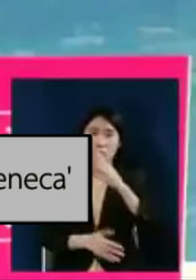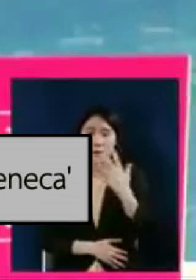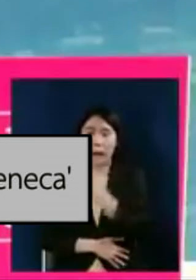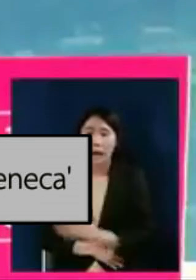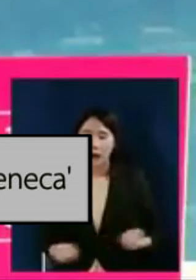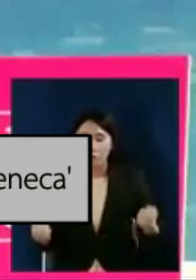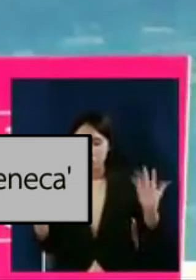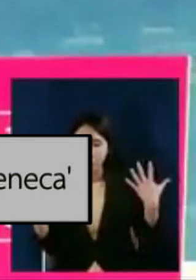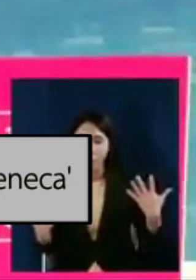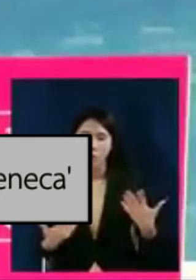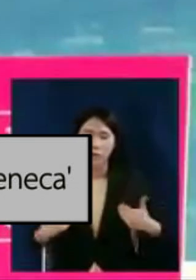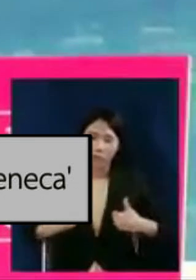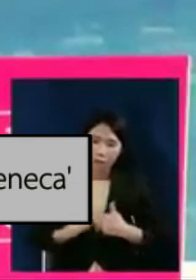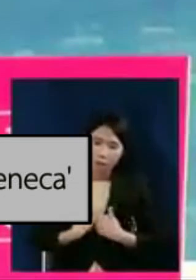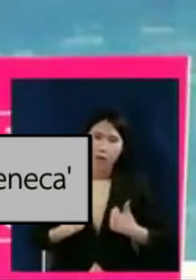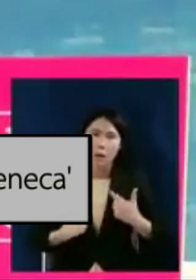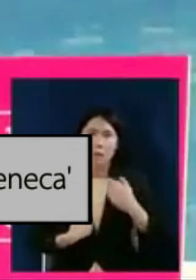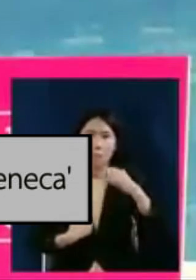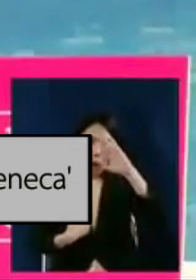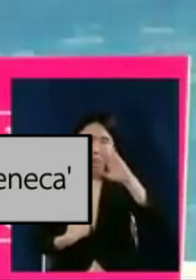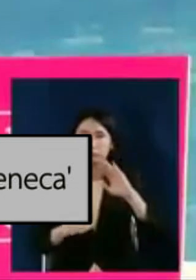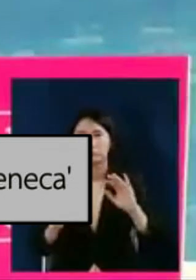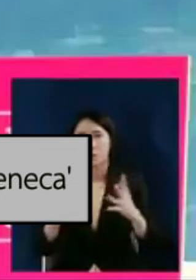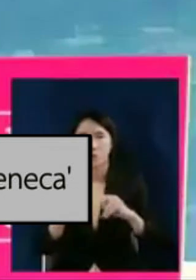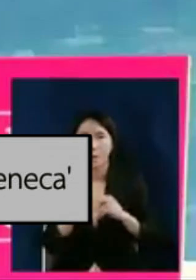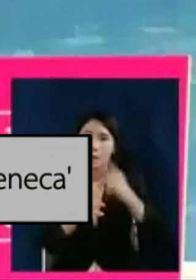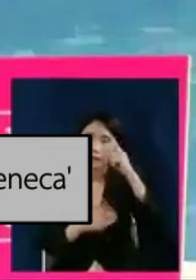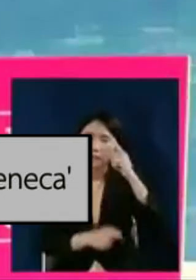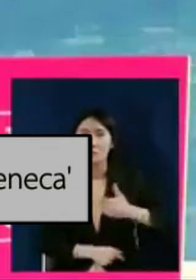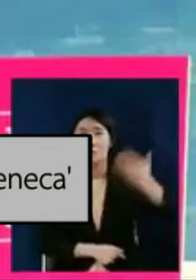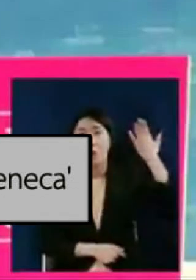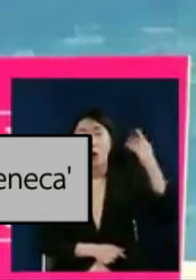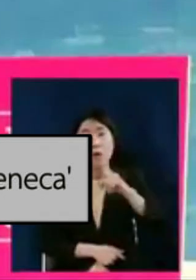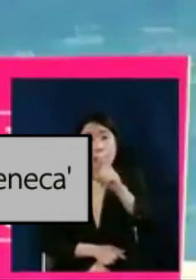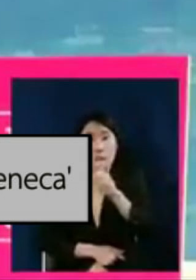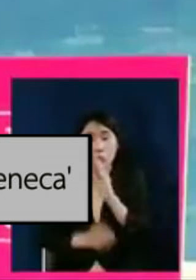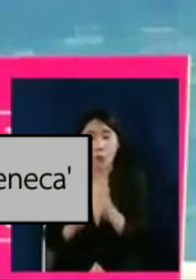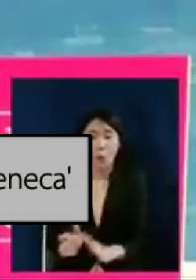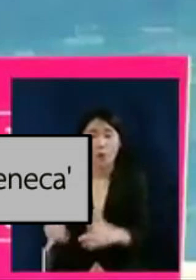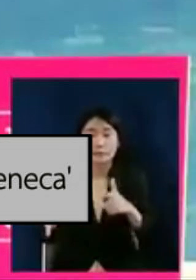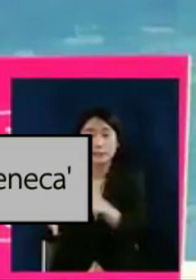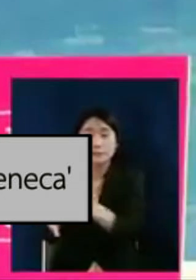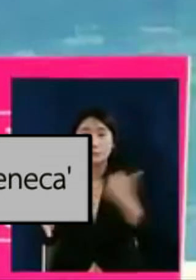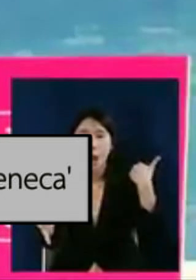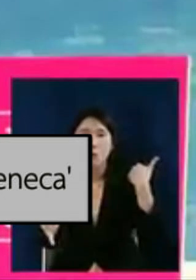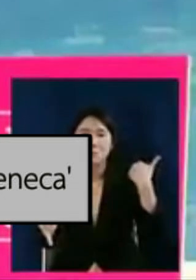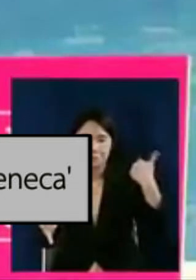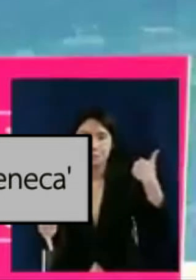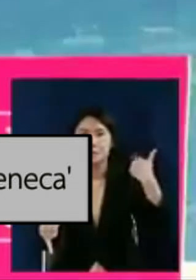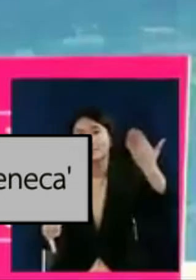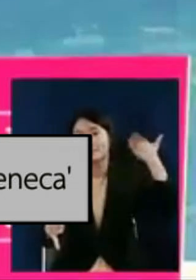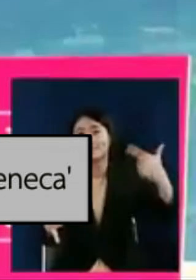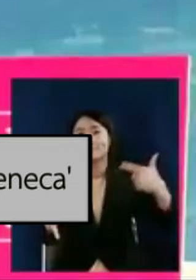นะครับนะฮะเรียน Blackซีนชนิดนี้ถามว่าเหมือนเคยมีการใช้ในมนุษย์มาก่อนมั้ยเคยมีครับ